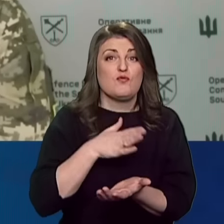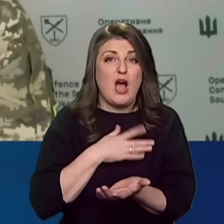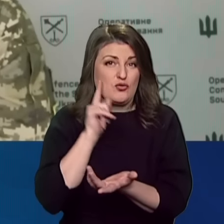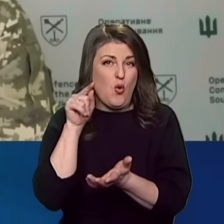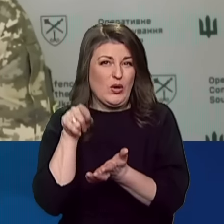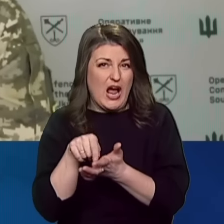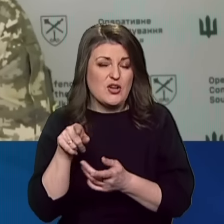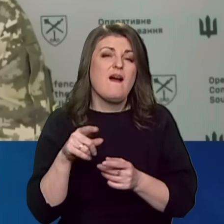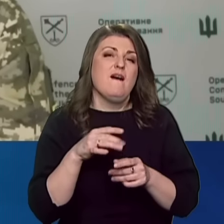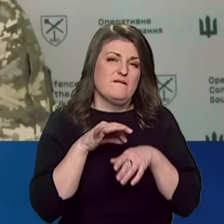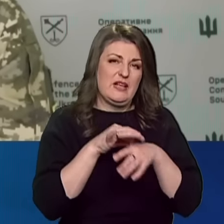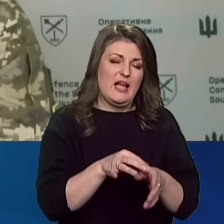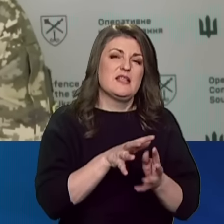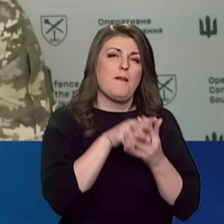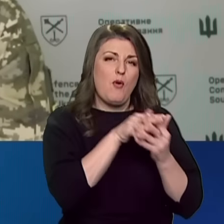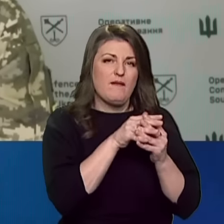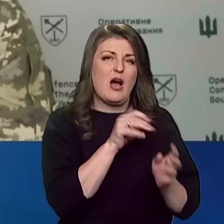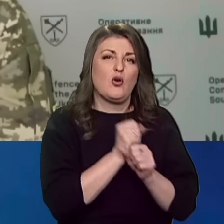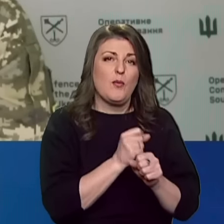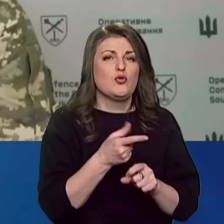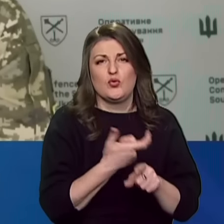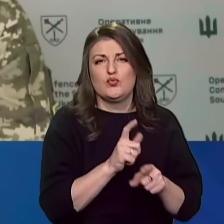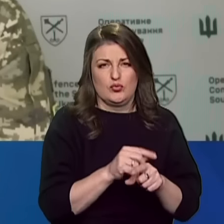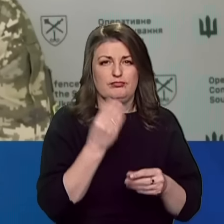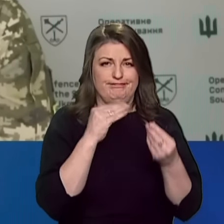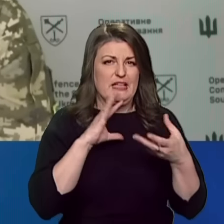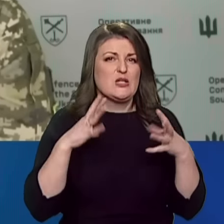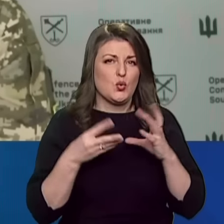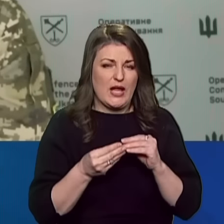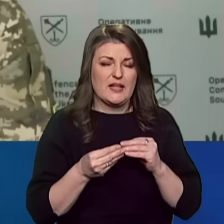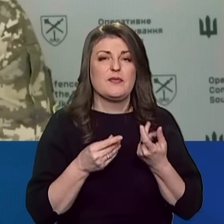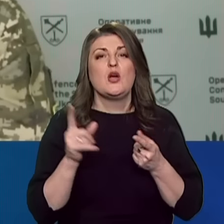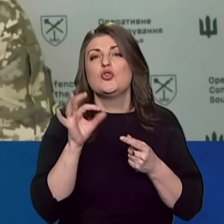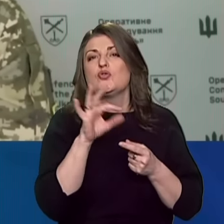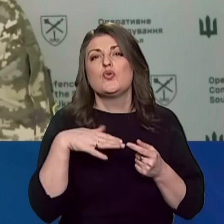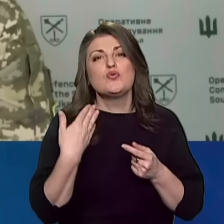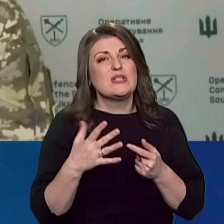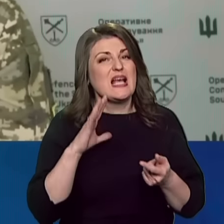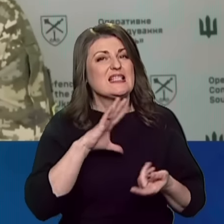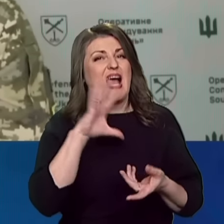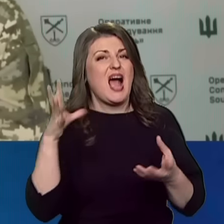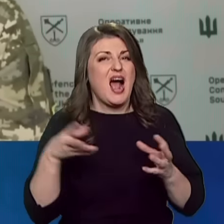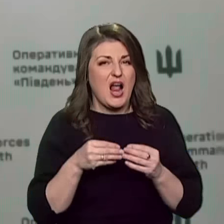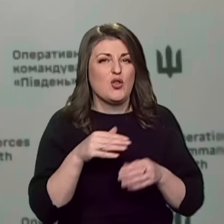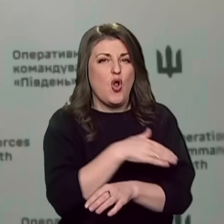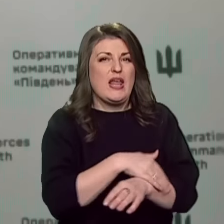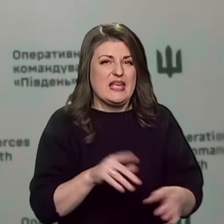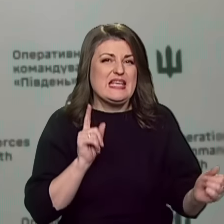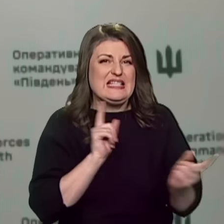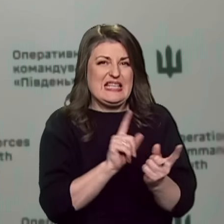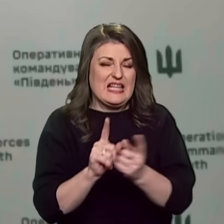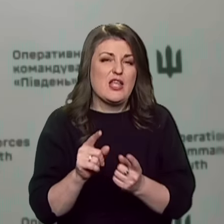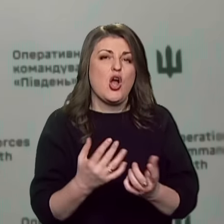ураження, ведеться бойова робота, і вона досить результативна. Що стосується загальної лінії зіткнення,